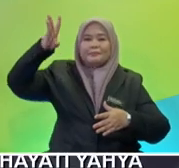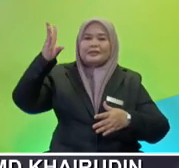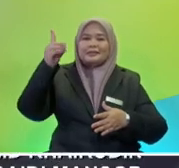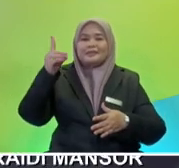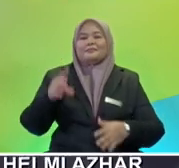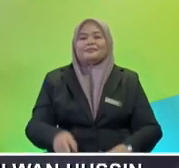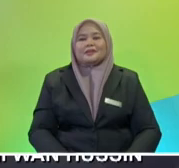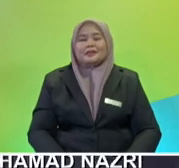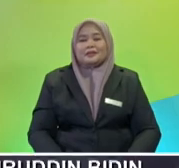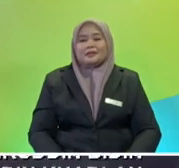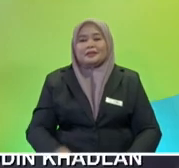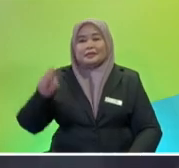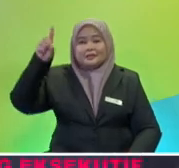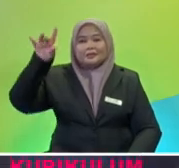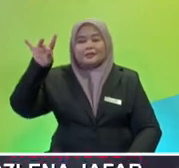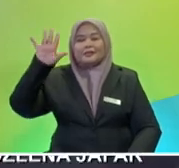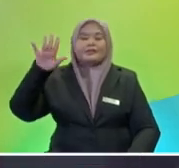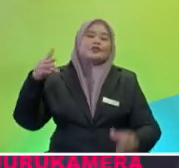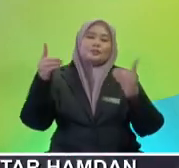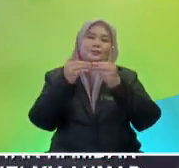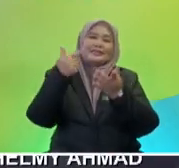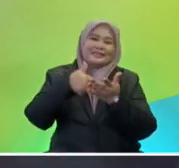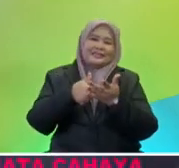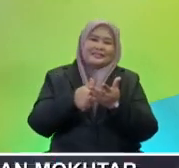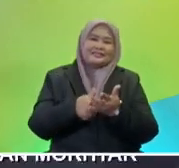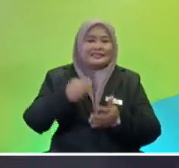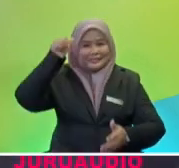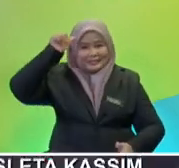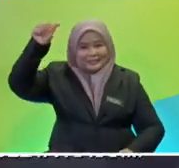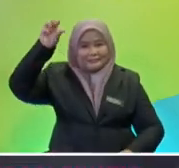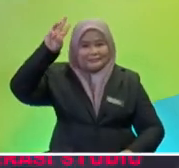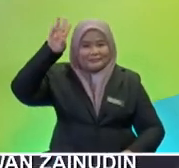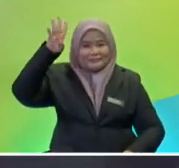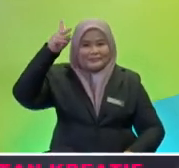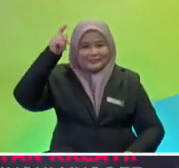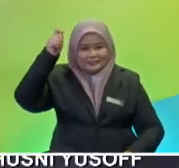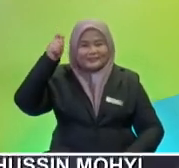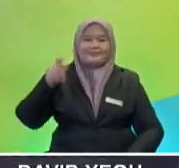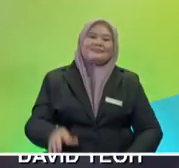dalam bilik Insyaallah kita berjumpa lagi di lain hari Assalamualaikum warahmatullahi wabarakatuh